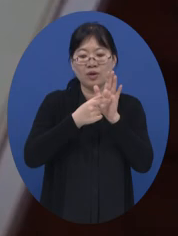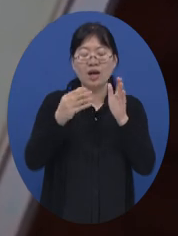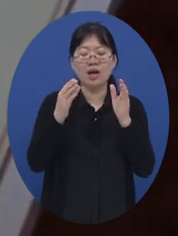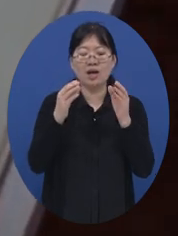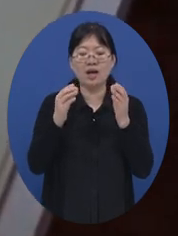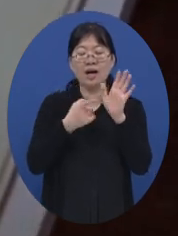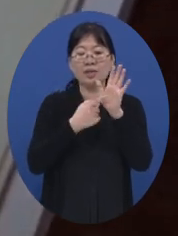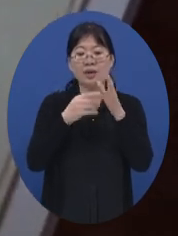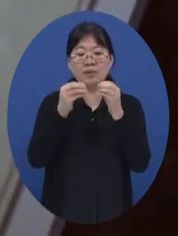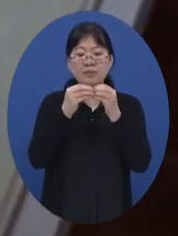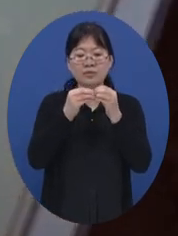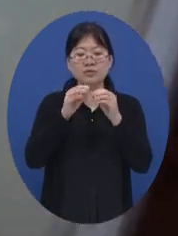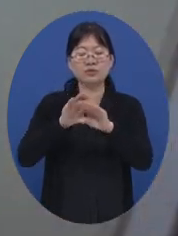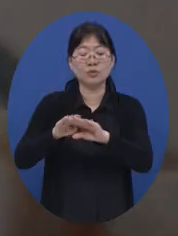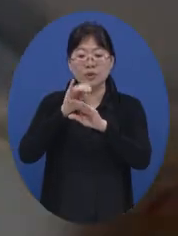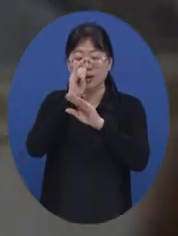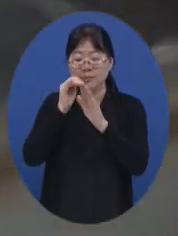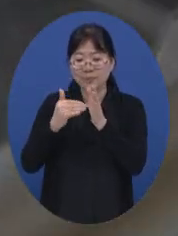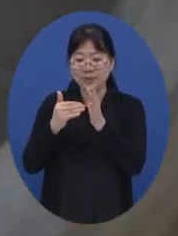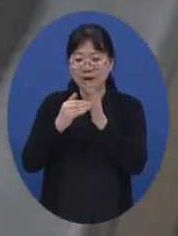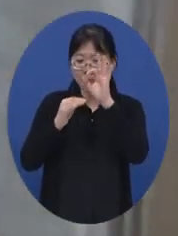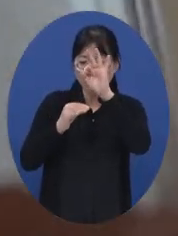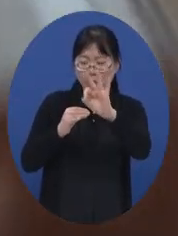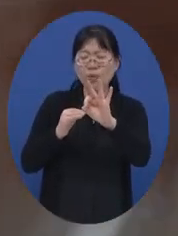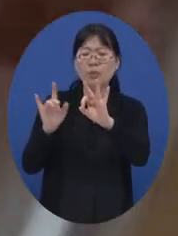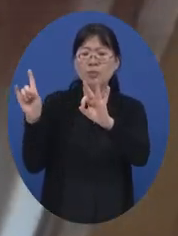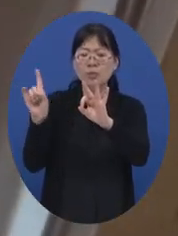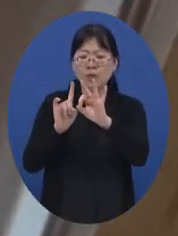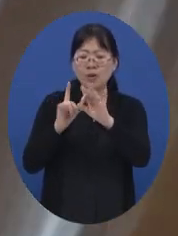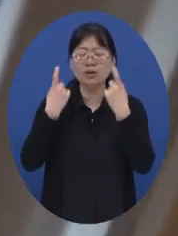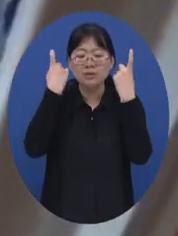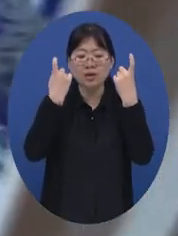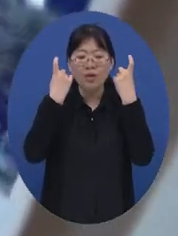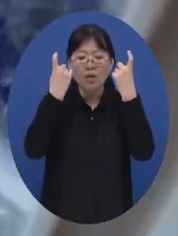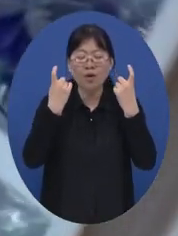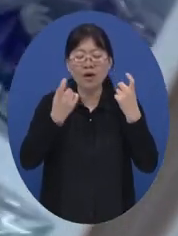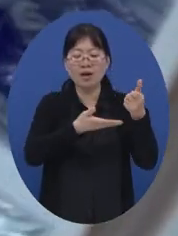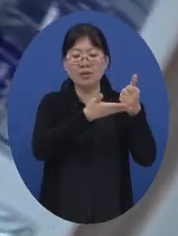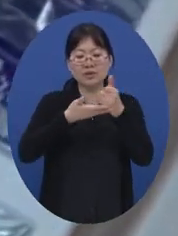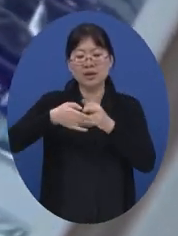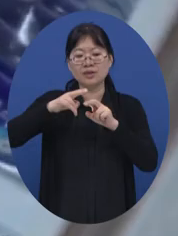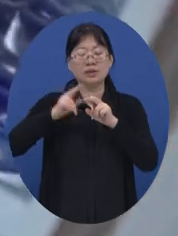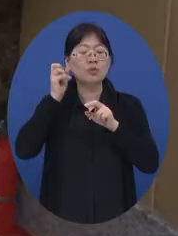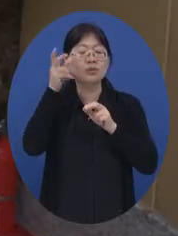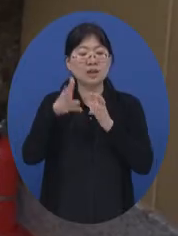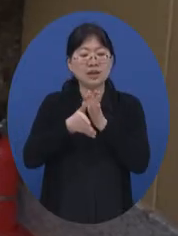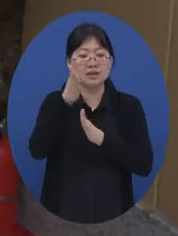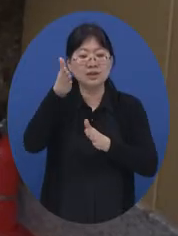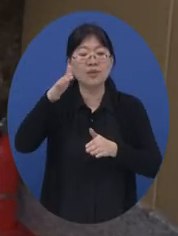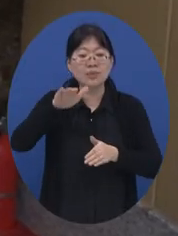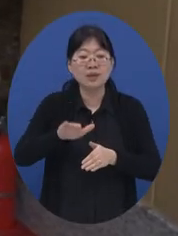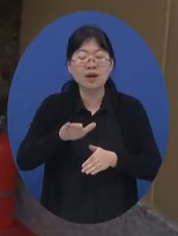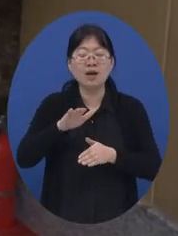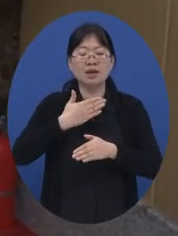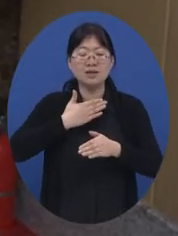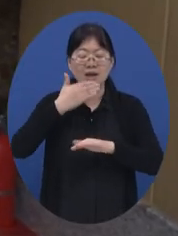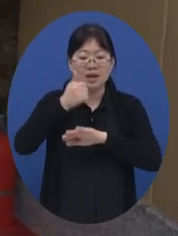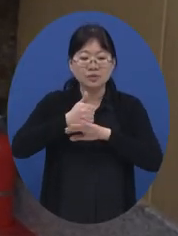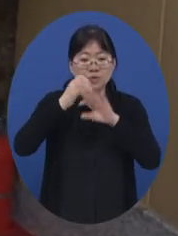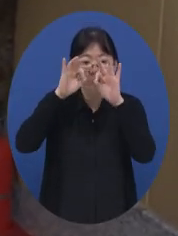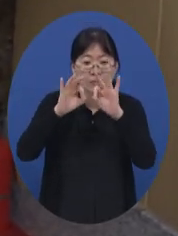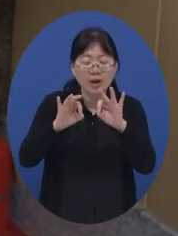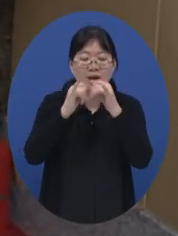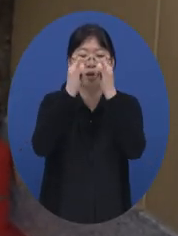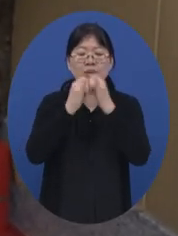안내문이 떡하니 놓여 있습니다. 보기엔 영락 없이 여행객들이 묵는 호텔 시설. 그런데 알고